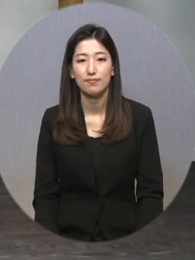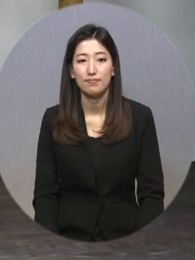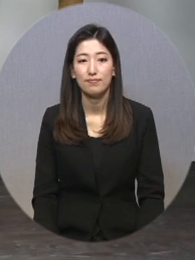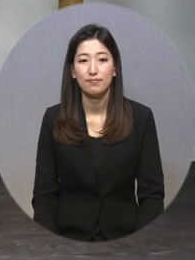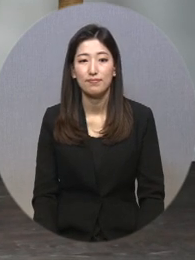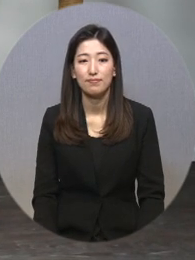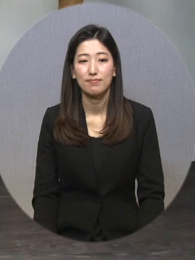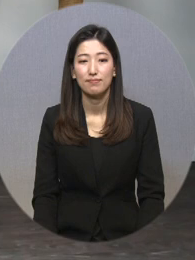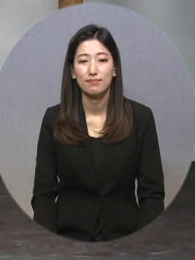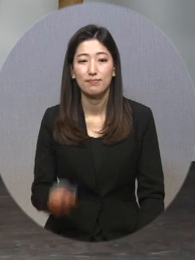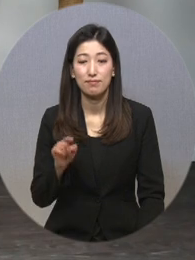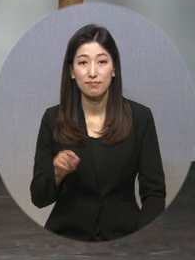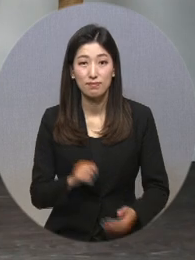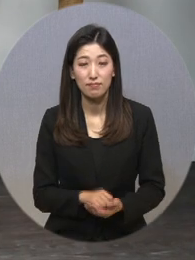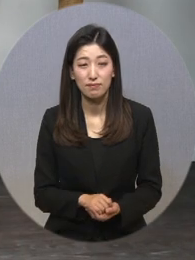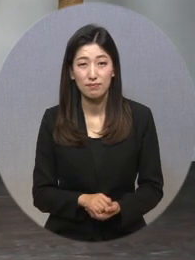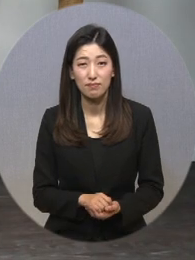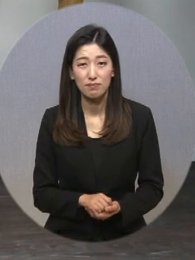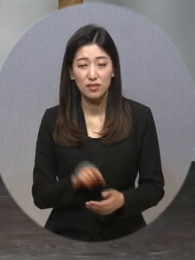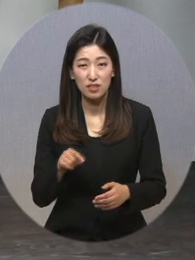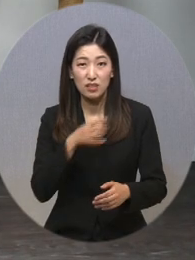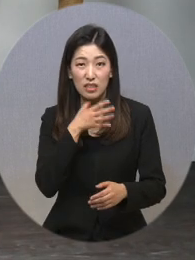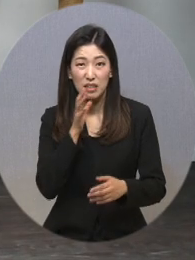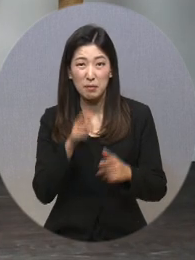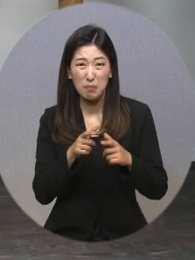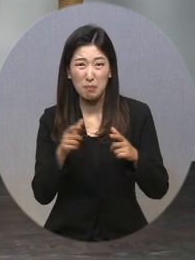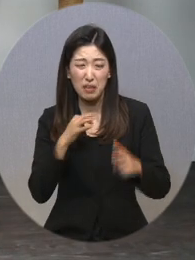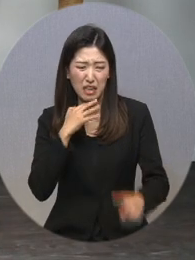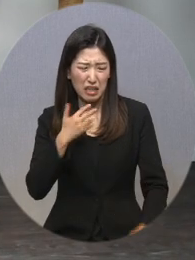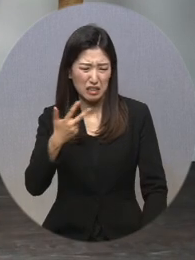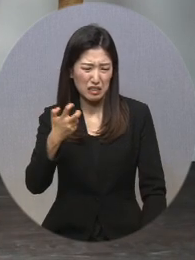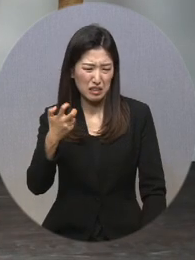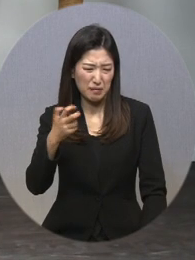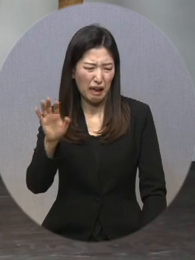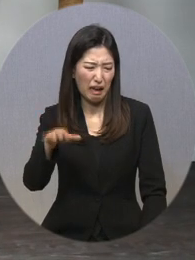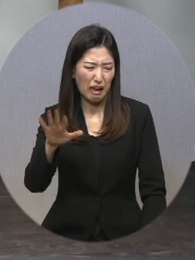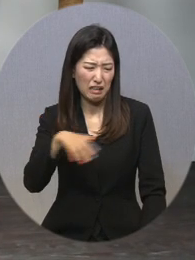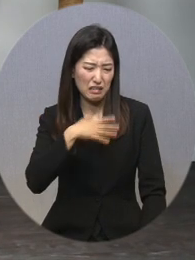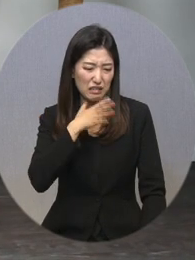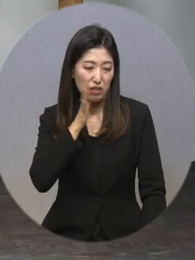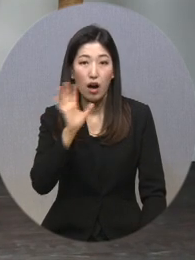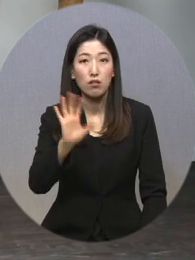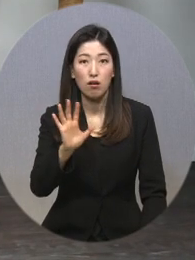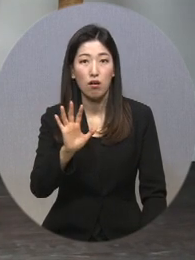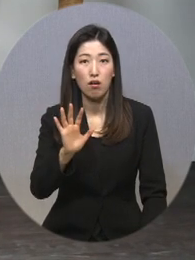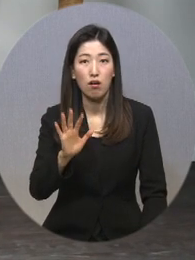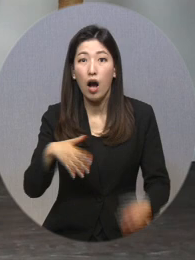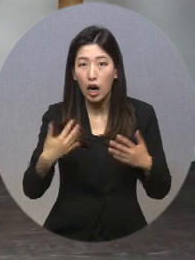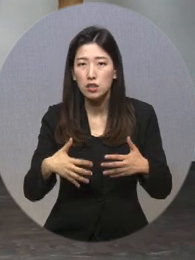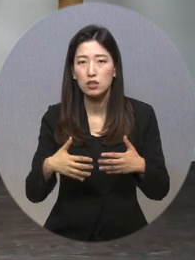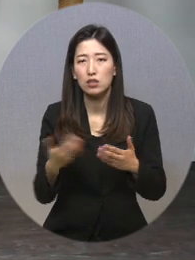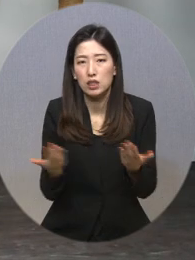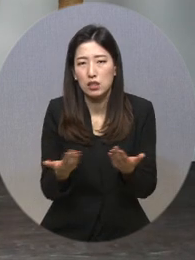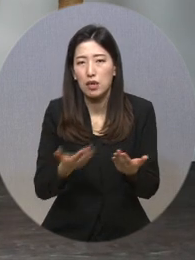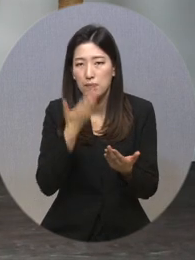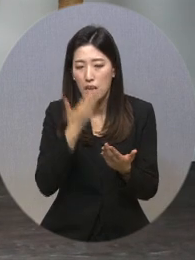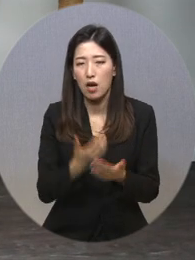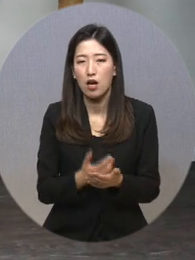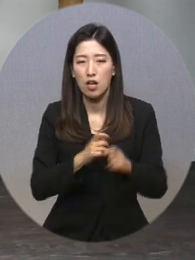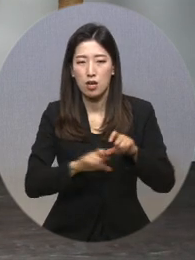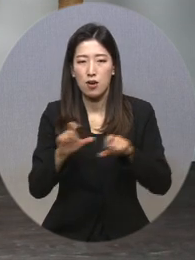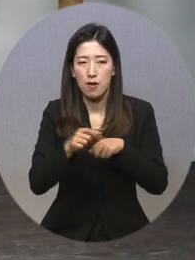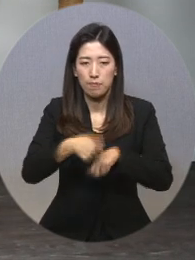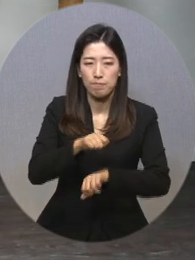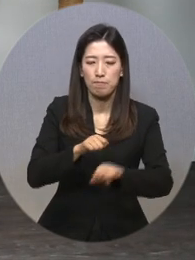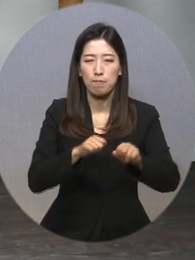그분들은 우리 사회의 절대 짐이 아닙니다. 그분들은 각자 자기 삶을 더